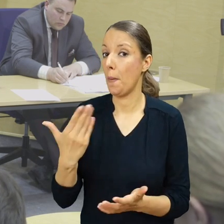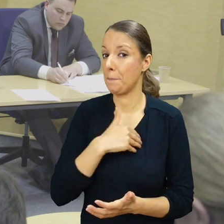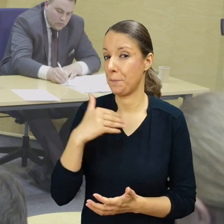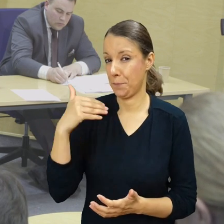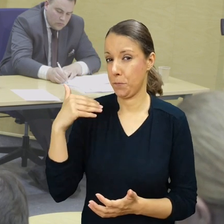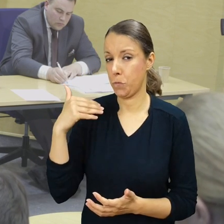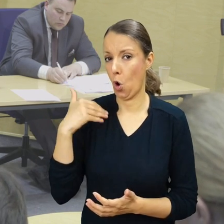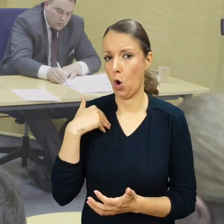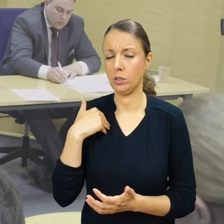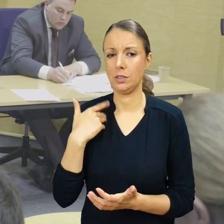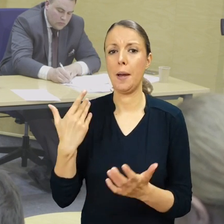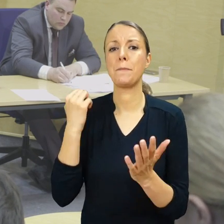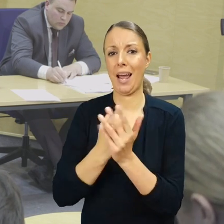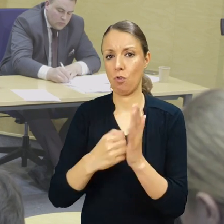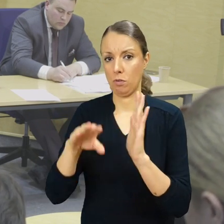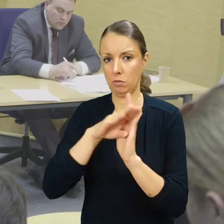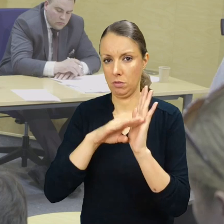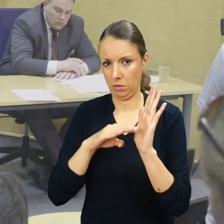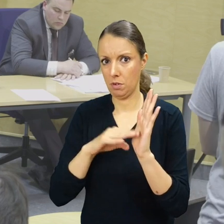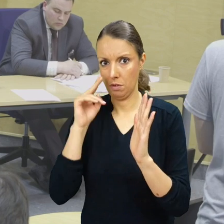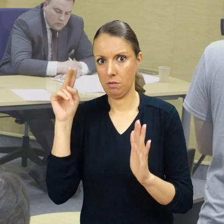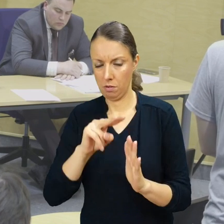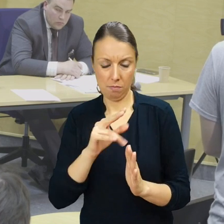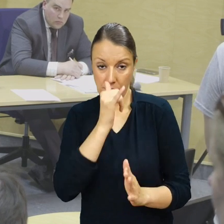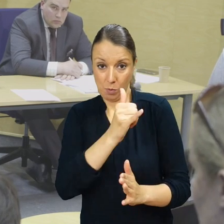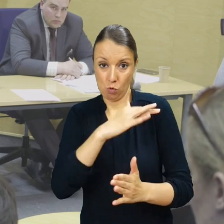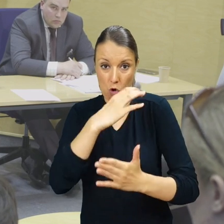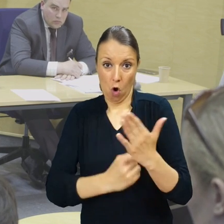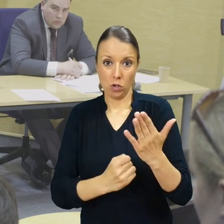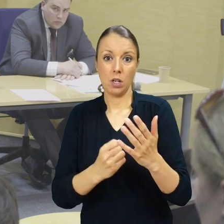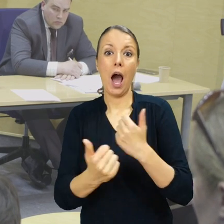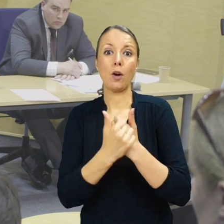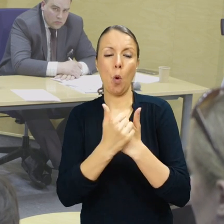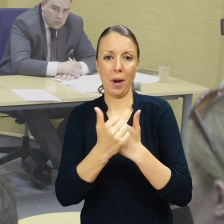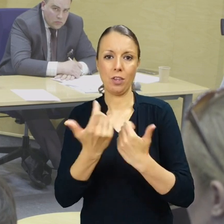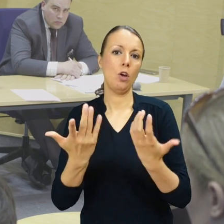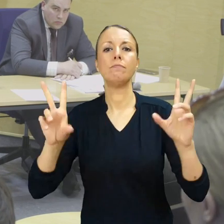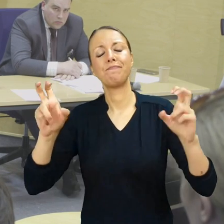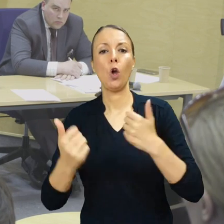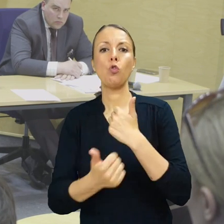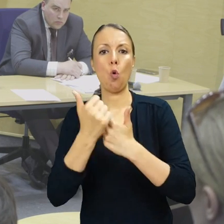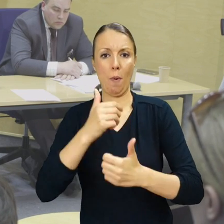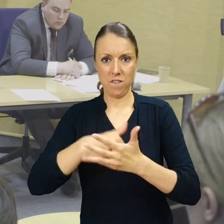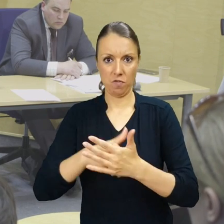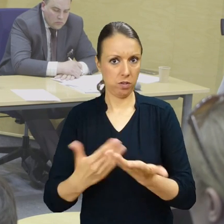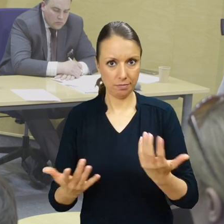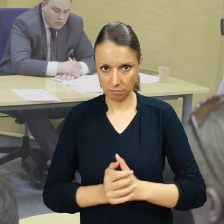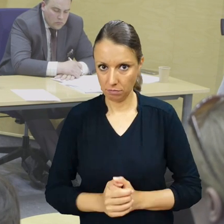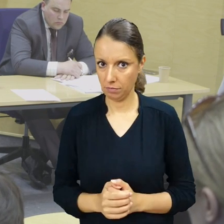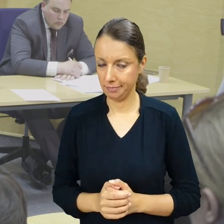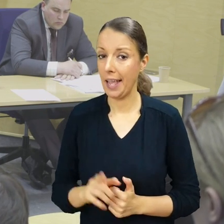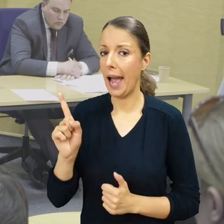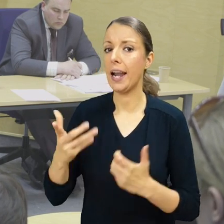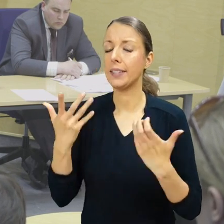można stosować takiego argumentu. Natomiast ja bym chciał zwrócić uwagę na pewien zjawisko